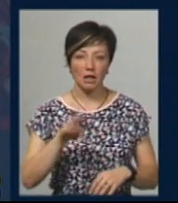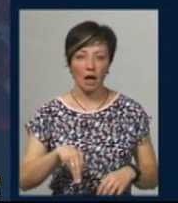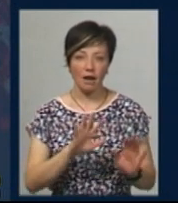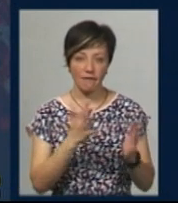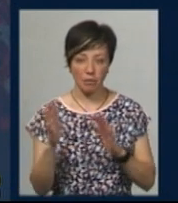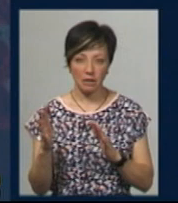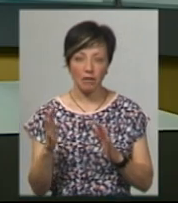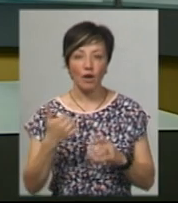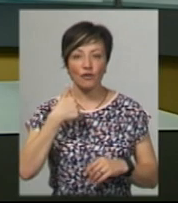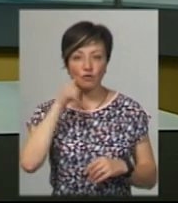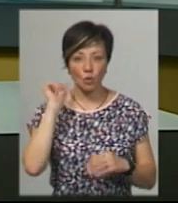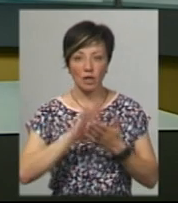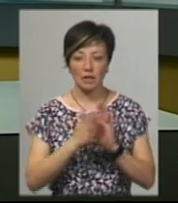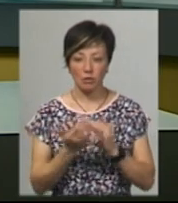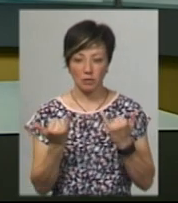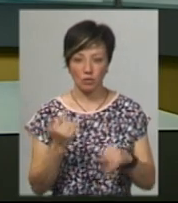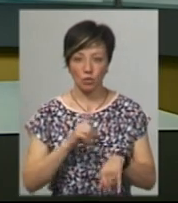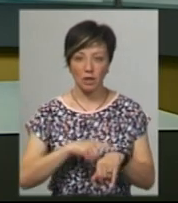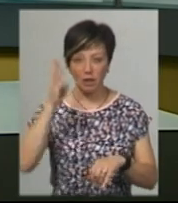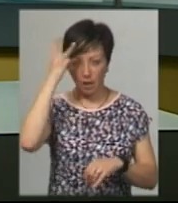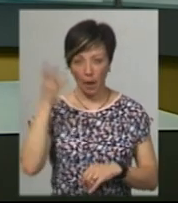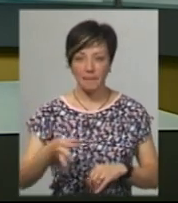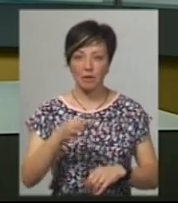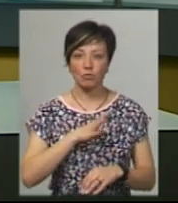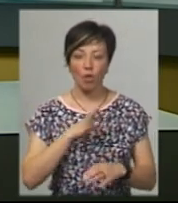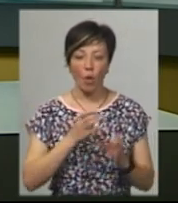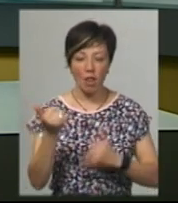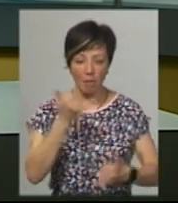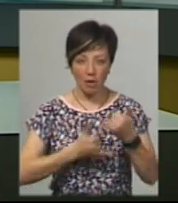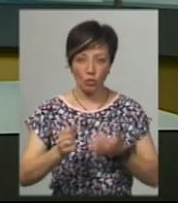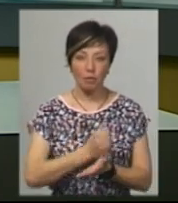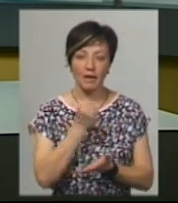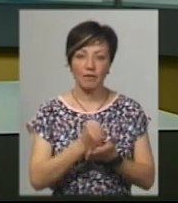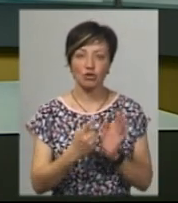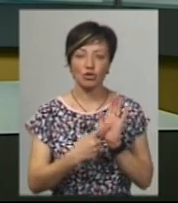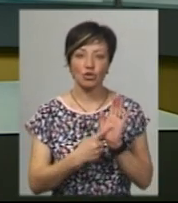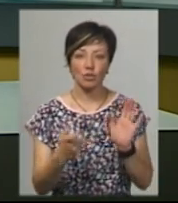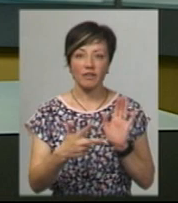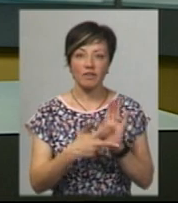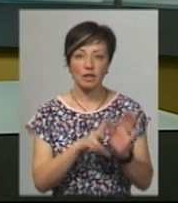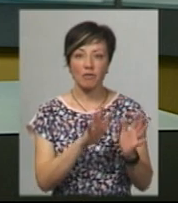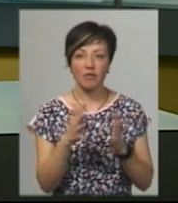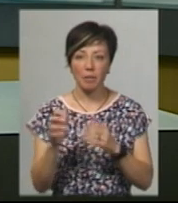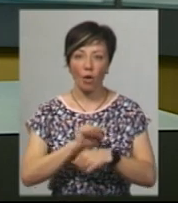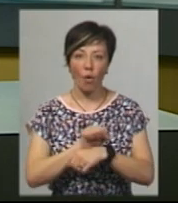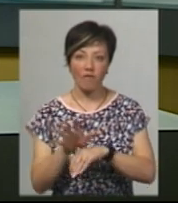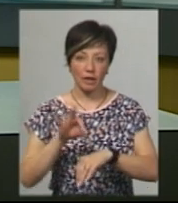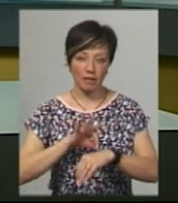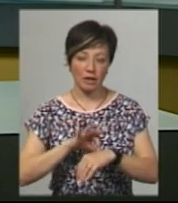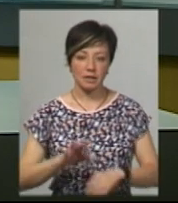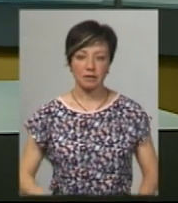випадків. Нагадаю, вчора станом на цю годину на Хмельниччині було лабораторно підтверджено 608 випадків